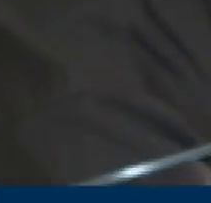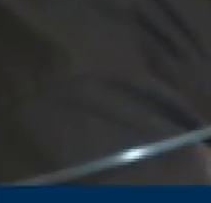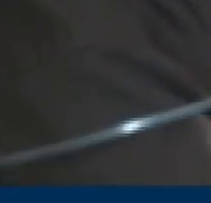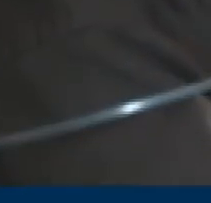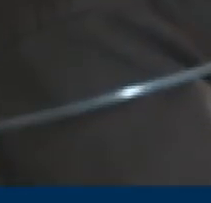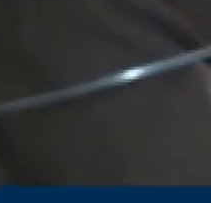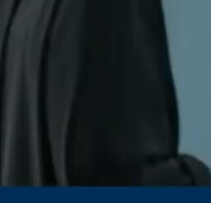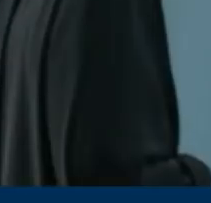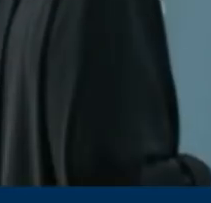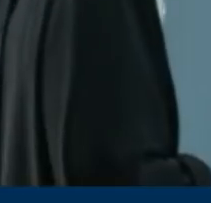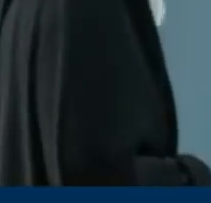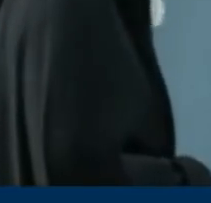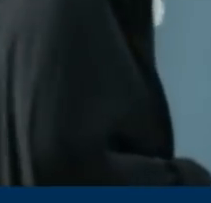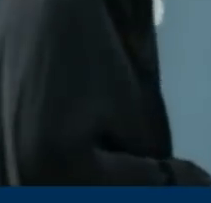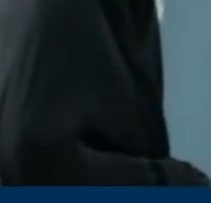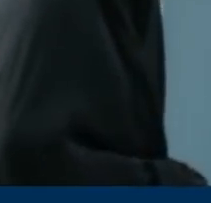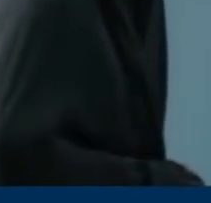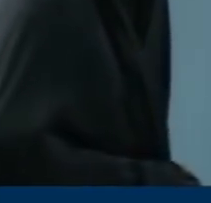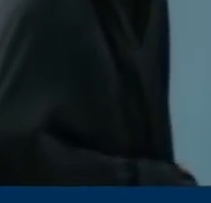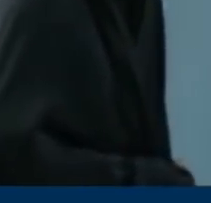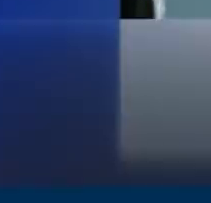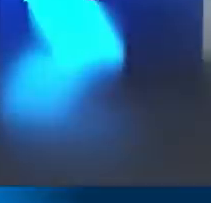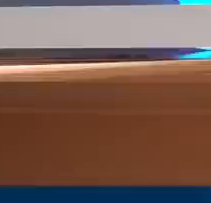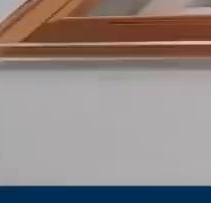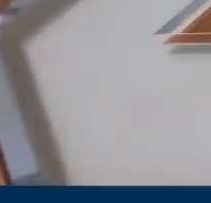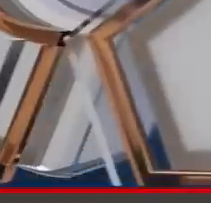سيحد من انتشاره.